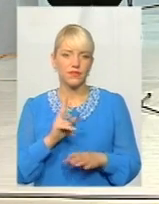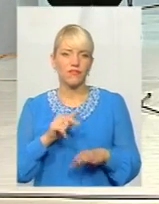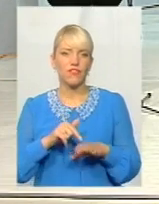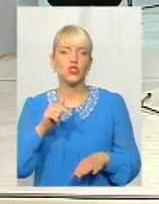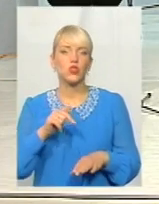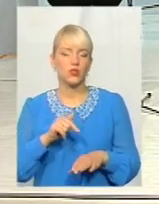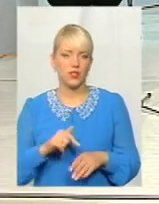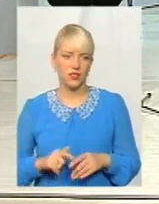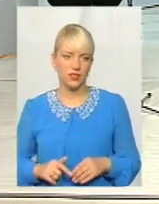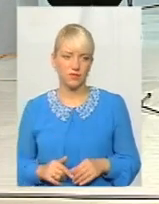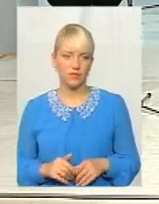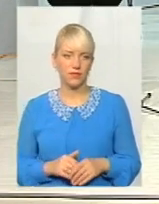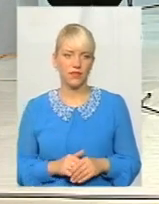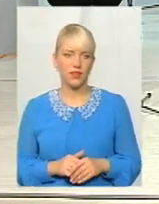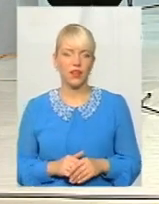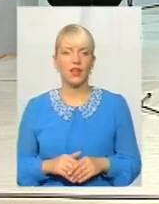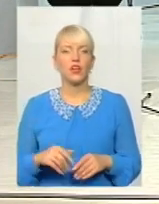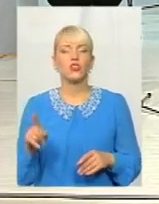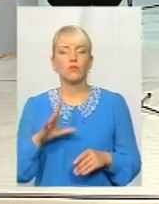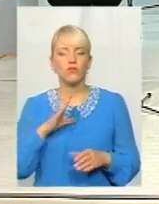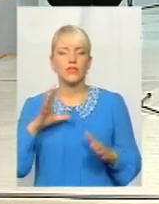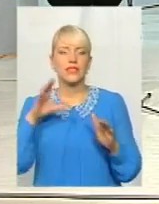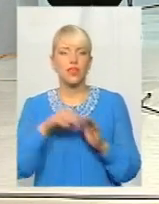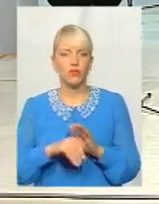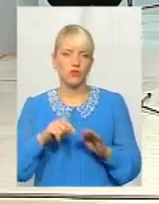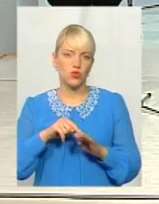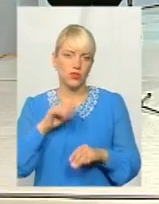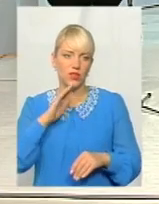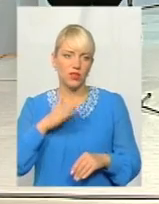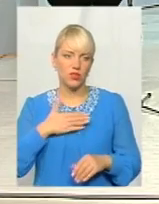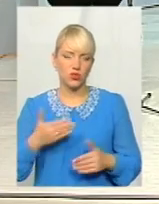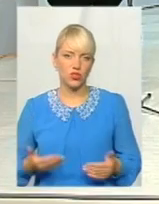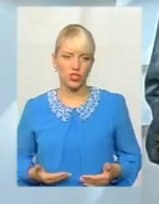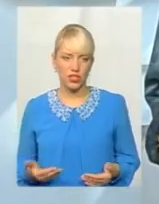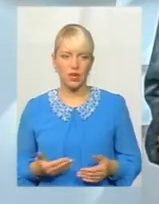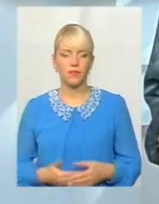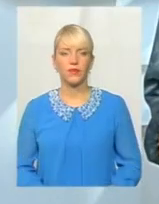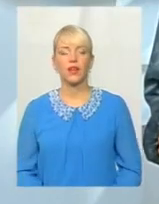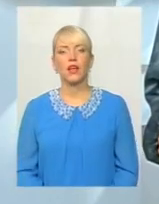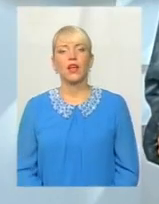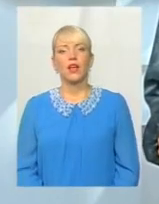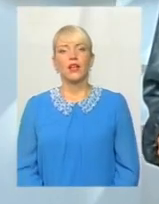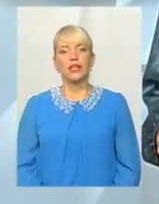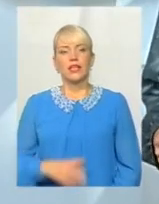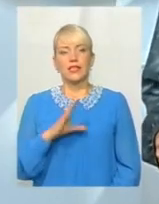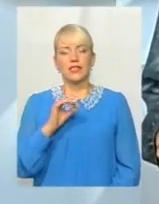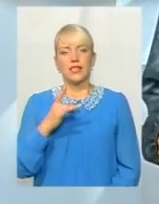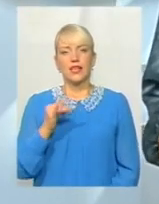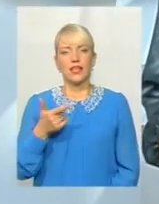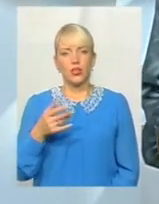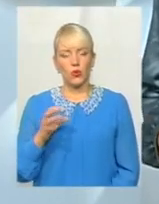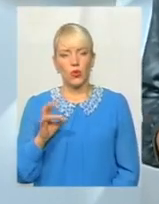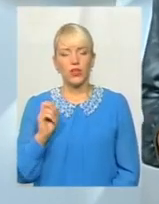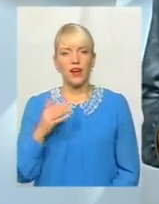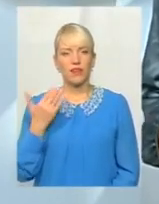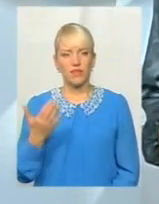відчутний. Складовою, відчутною складовою нашого життя. Скажіть, будь ласка, пане Сергію, що, як